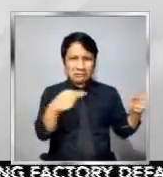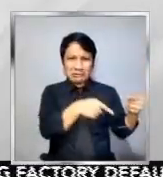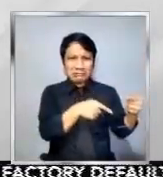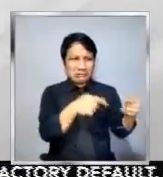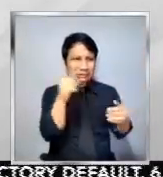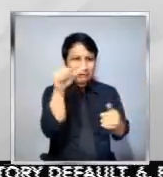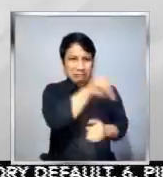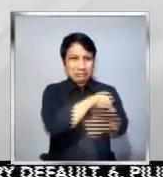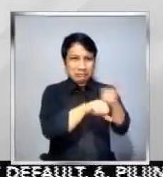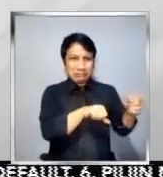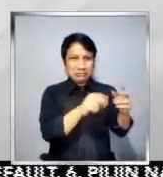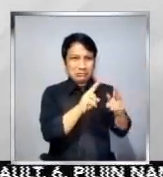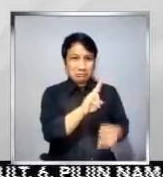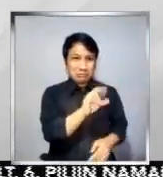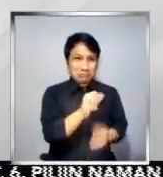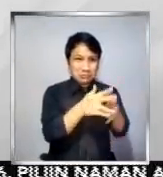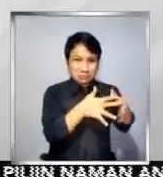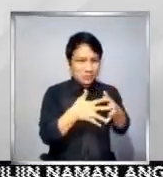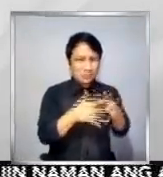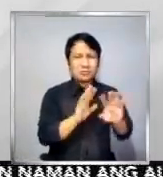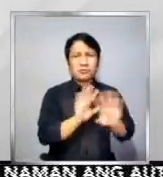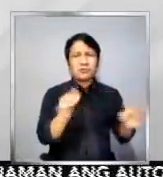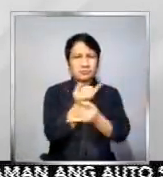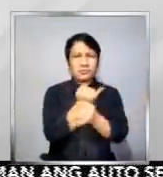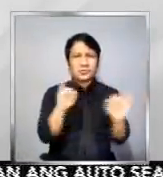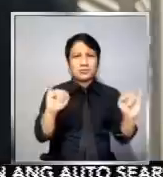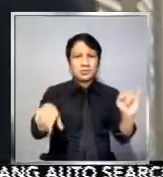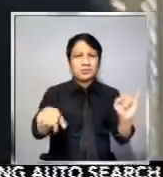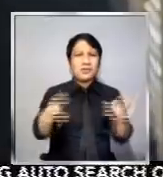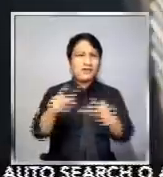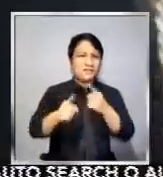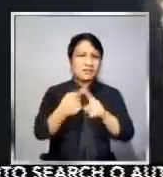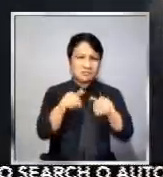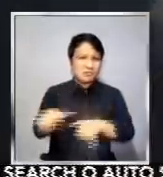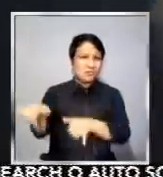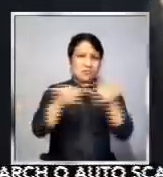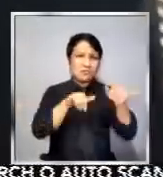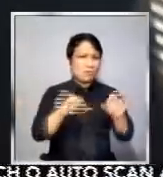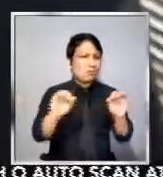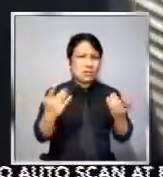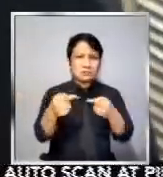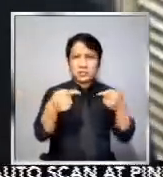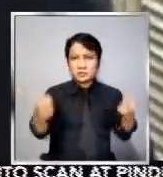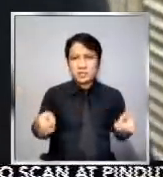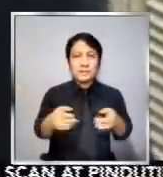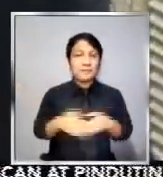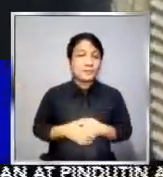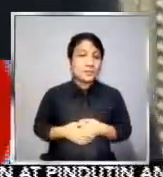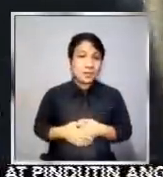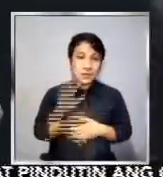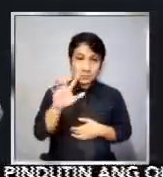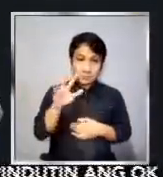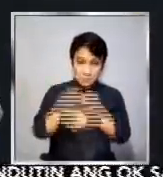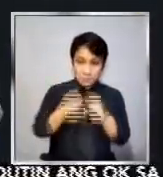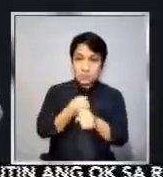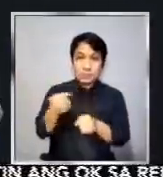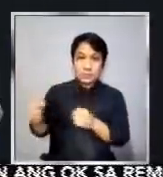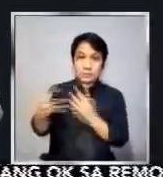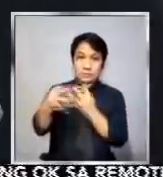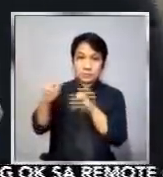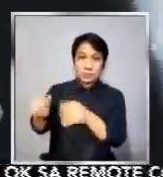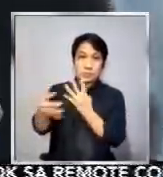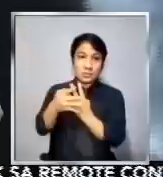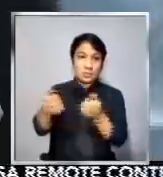independenteng foreign policy, kaibigan ng lahat, walang kalaban. 5 taon pa lamang ang nasiserve ni Pemberton sa kanyang 10 taong